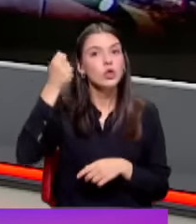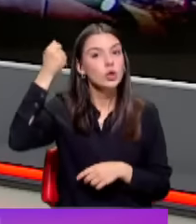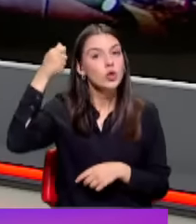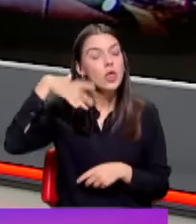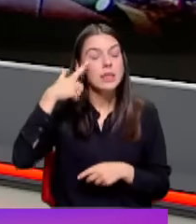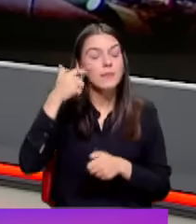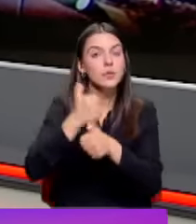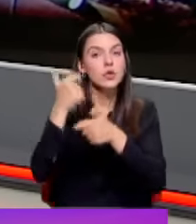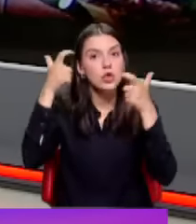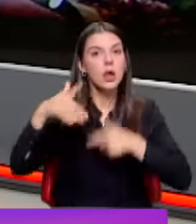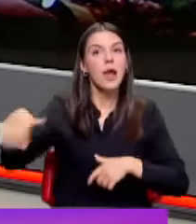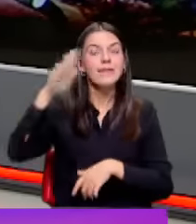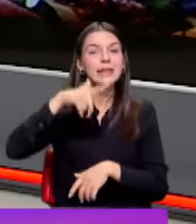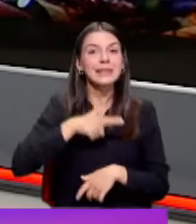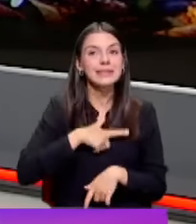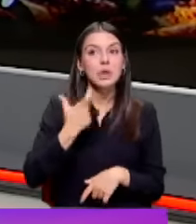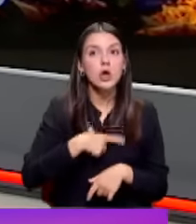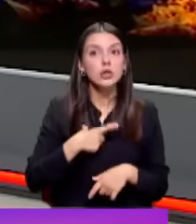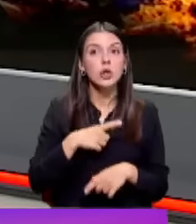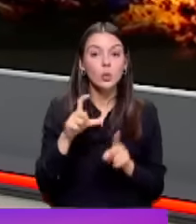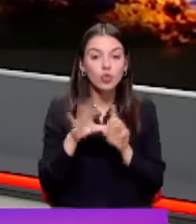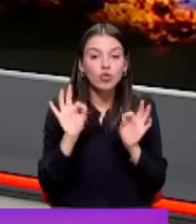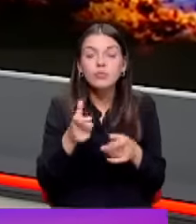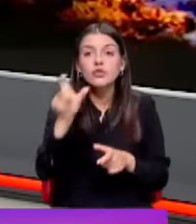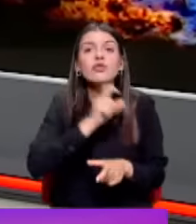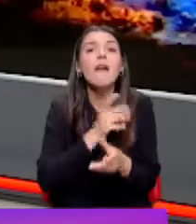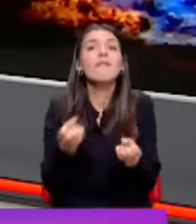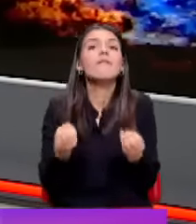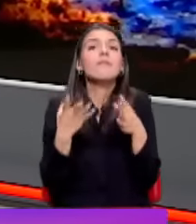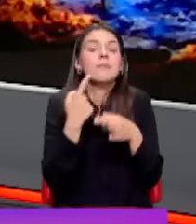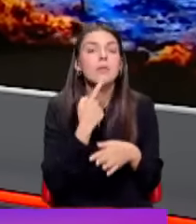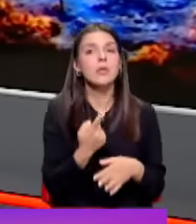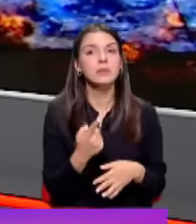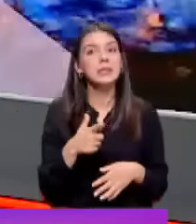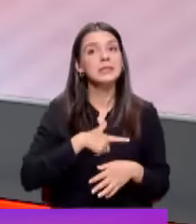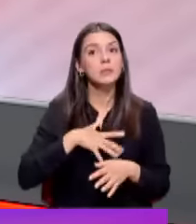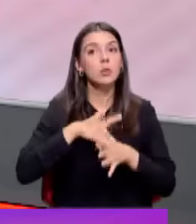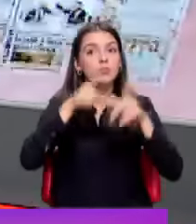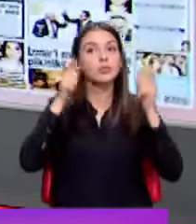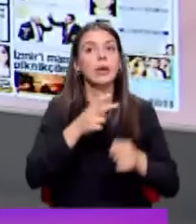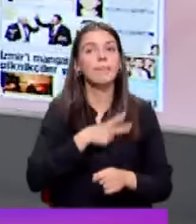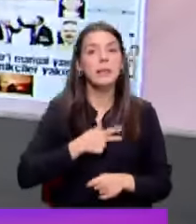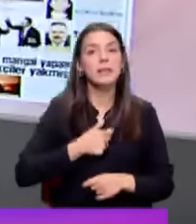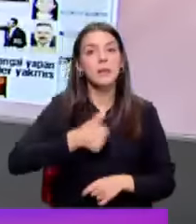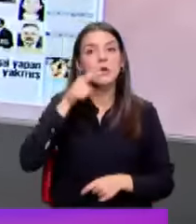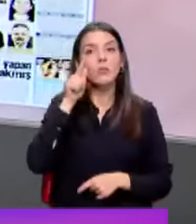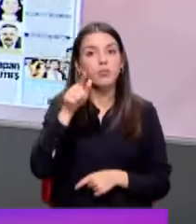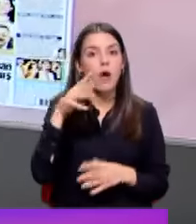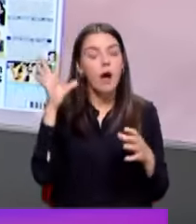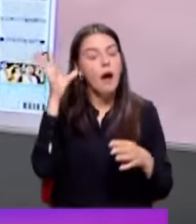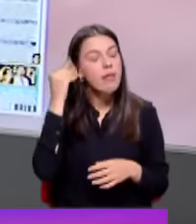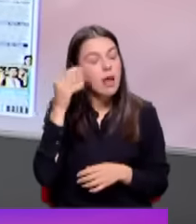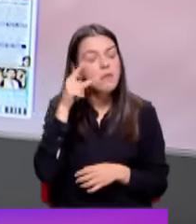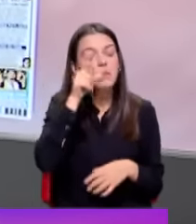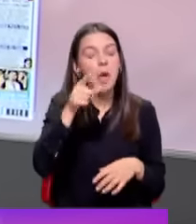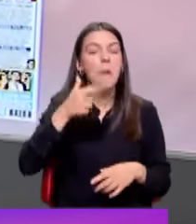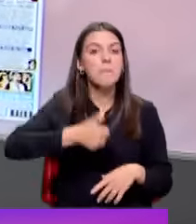özelinde duruma cevap vermediğini söylemişti. Zaten İzmir Büyükşehir Belediye Başkanı da bu anlamda bakanlık